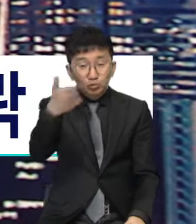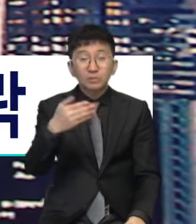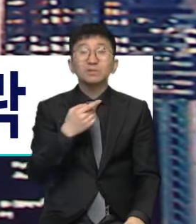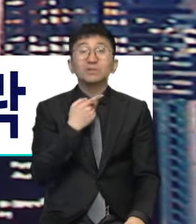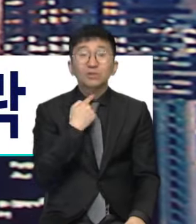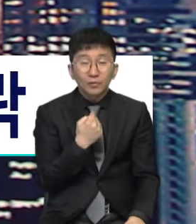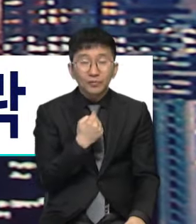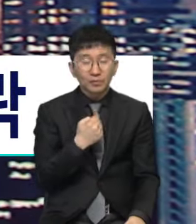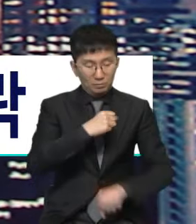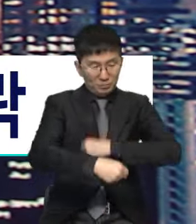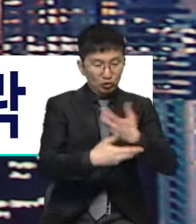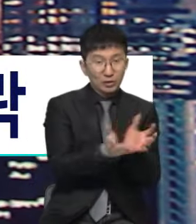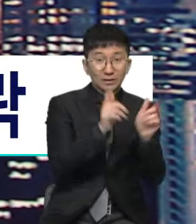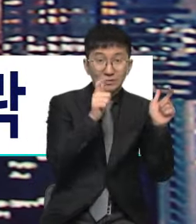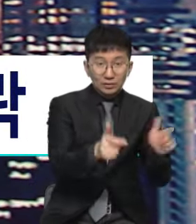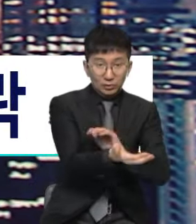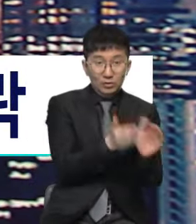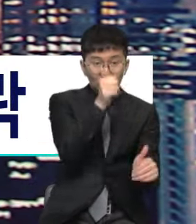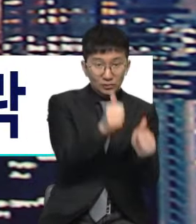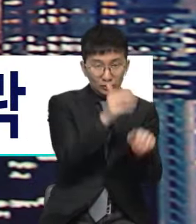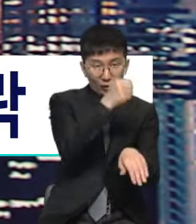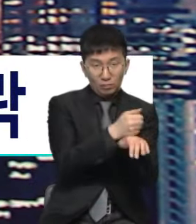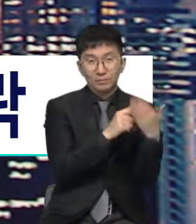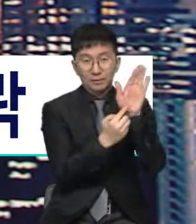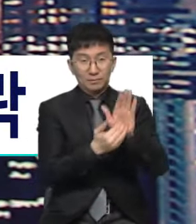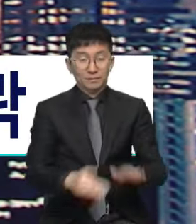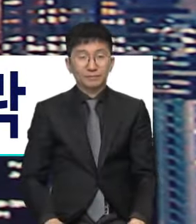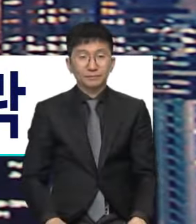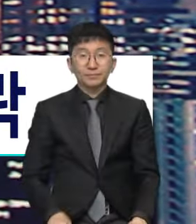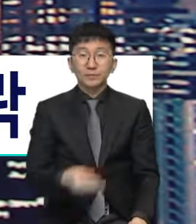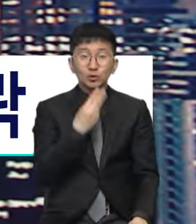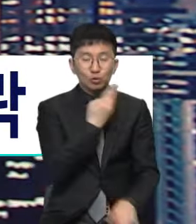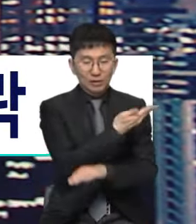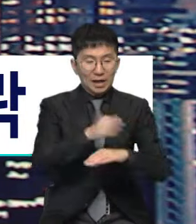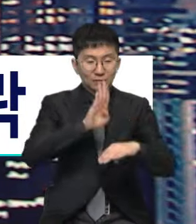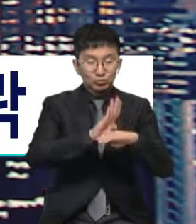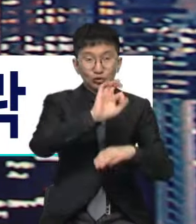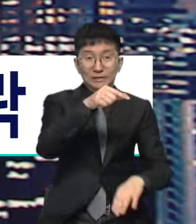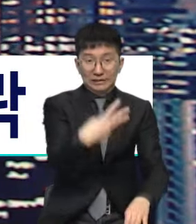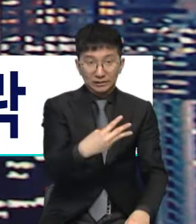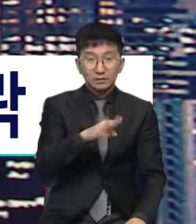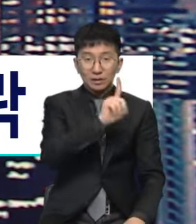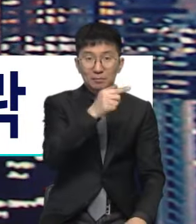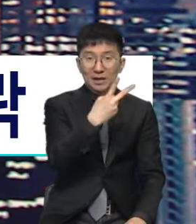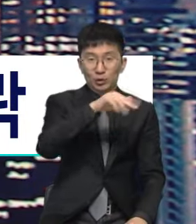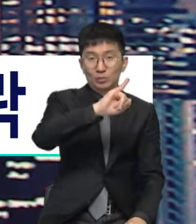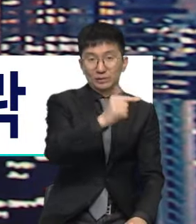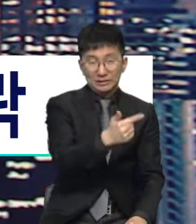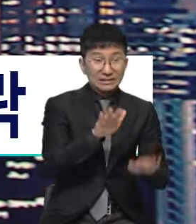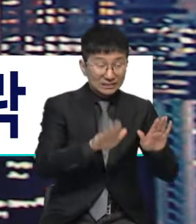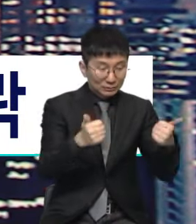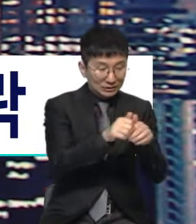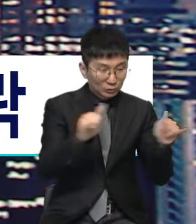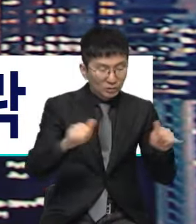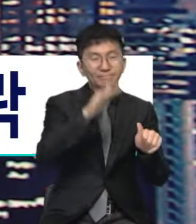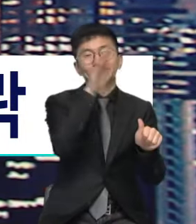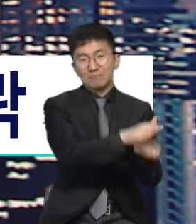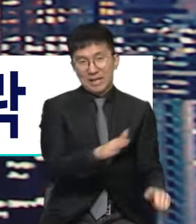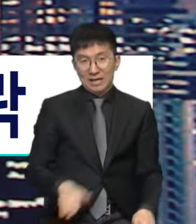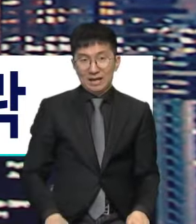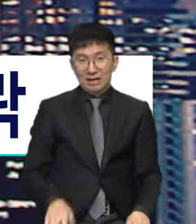네, 앞서 전해드렸던 민주당 지역구 경선 결과가 조금 전 발표됐습니다. 서울 강북을에서 이 지역의 현역 의원인 박용진